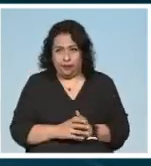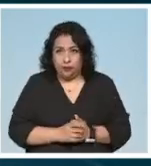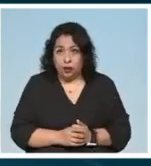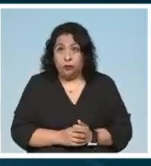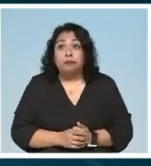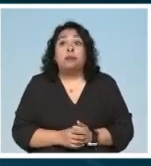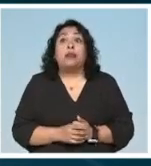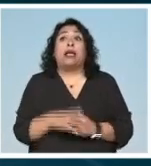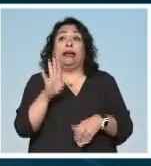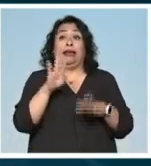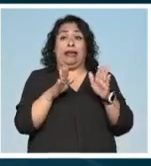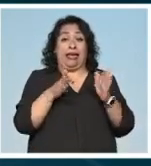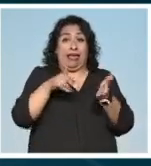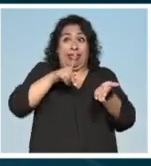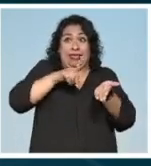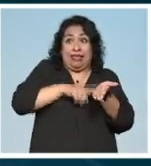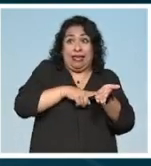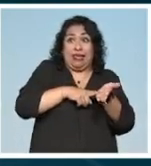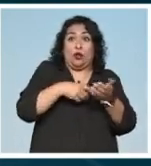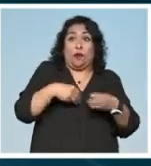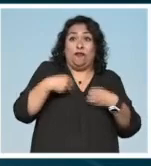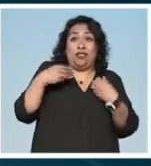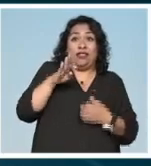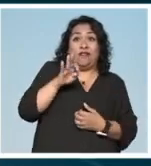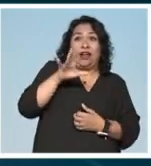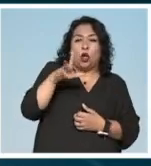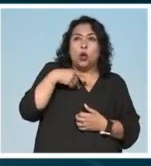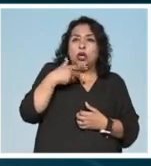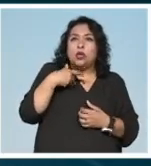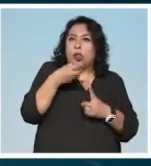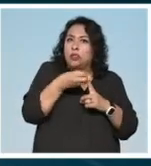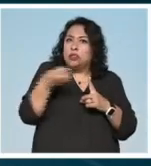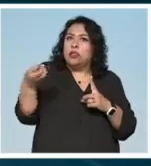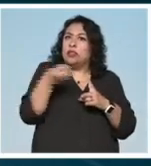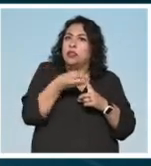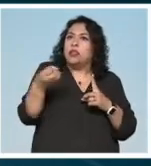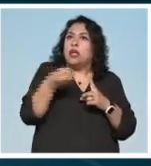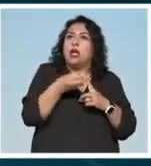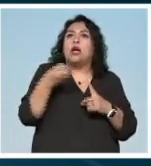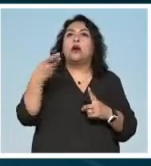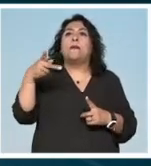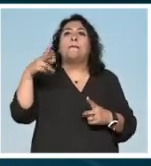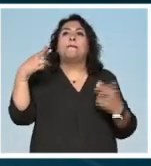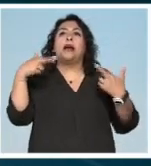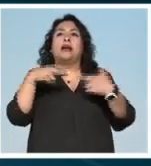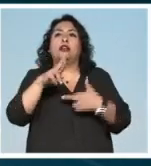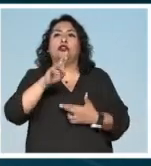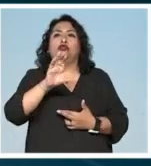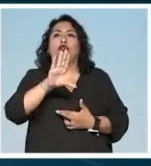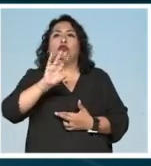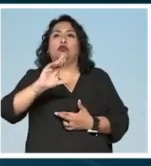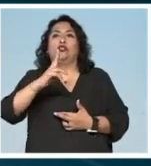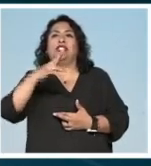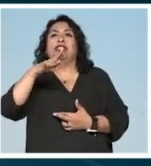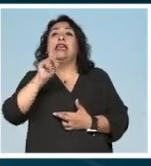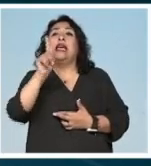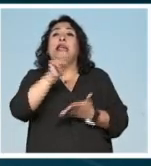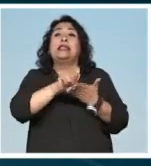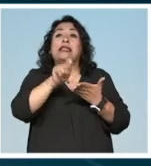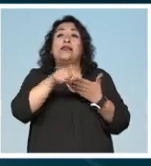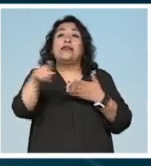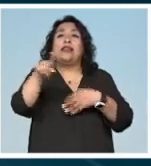scene interne alla vita di Falcone le ho ricostruite perché il suo maestro, Rocco Chinnici,